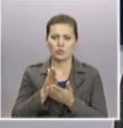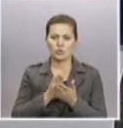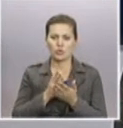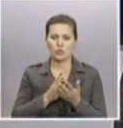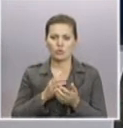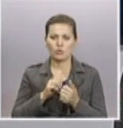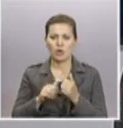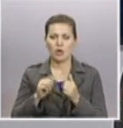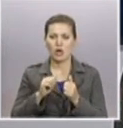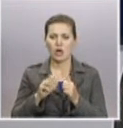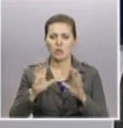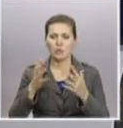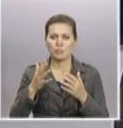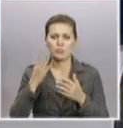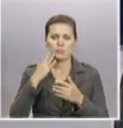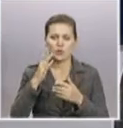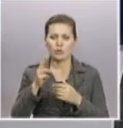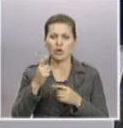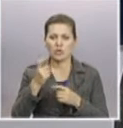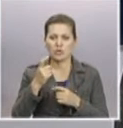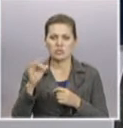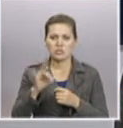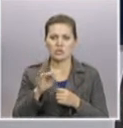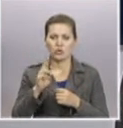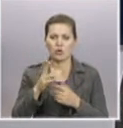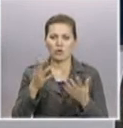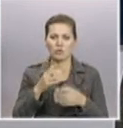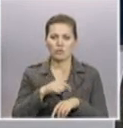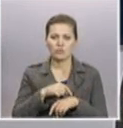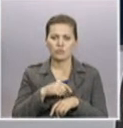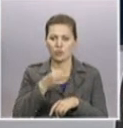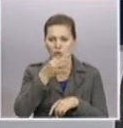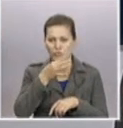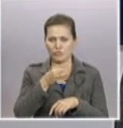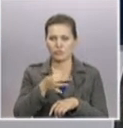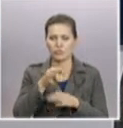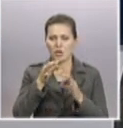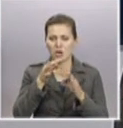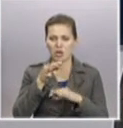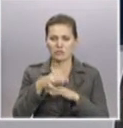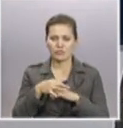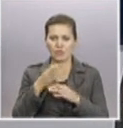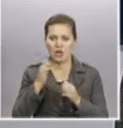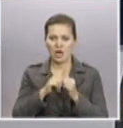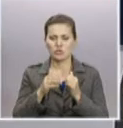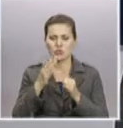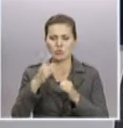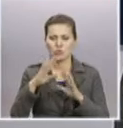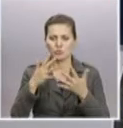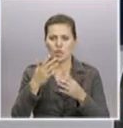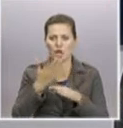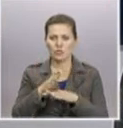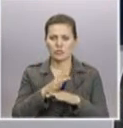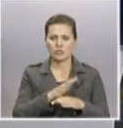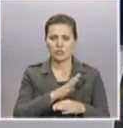по каждому случаю определяем, кто хозяин и кто в какую несет ответственность по каждому случаю. И, в